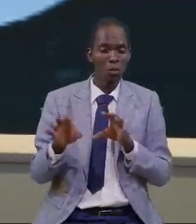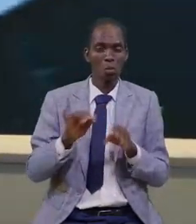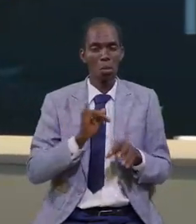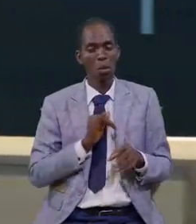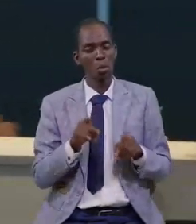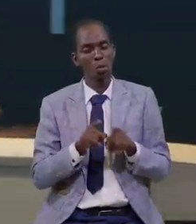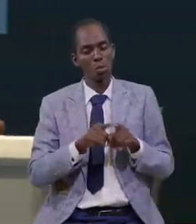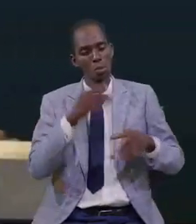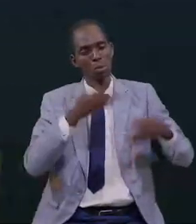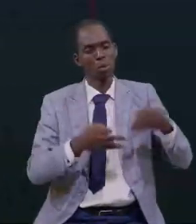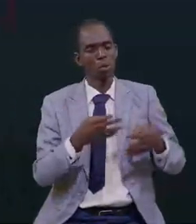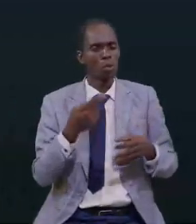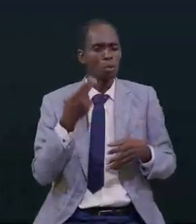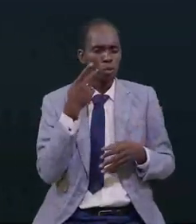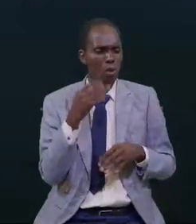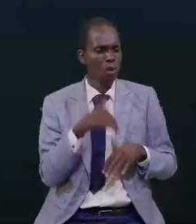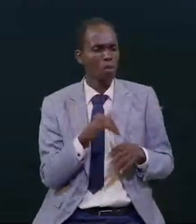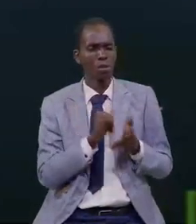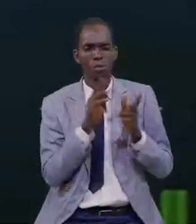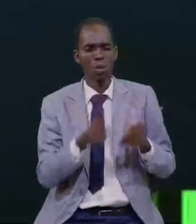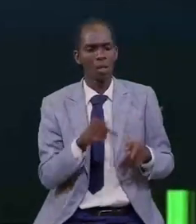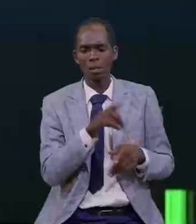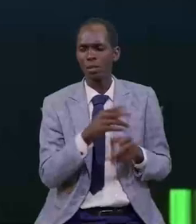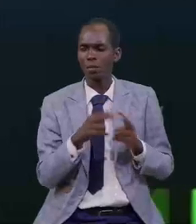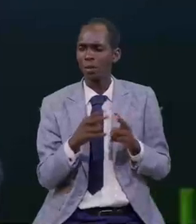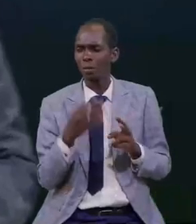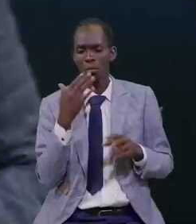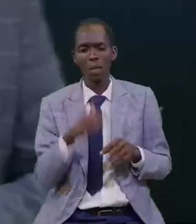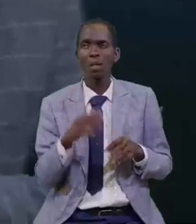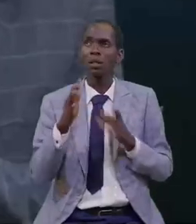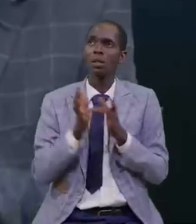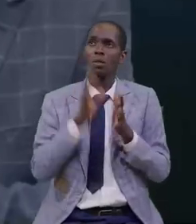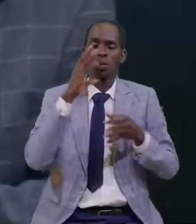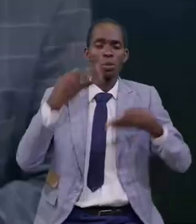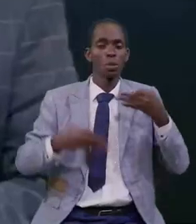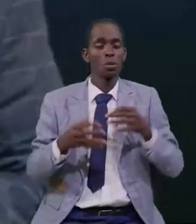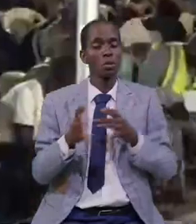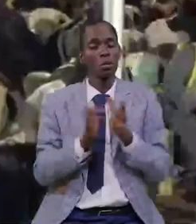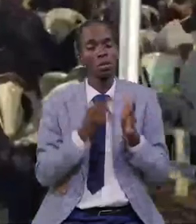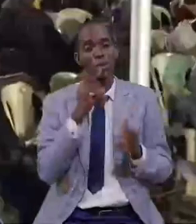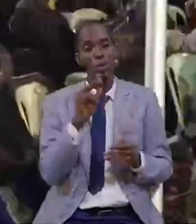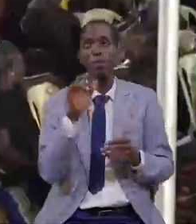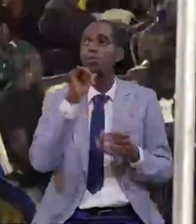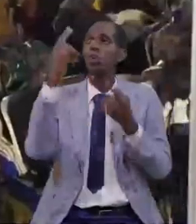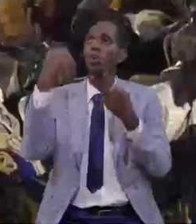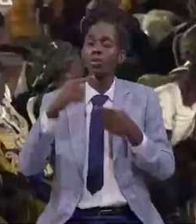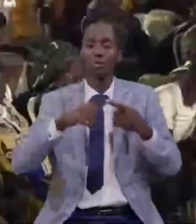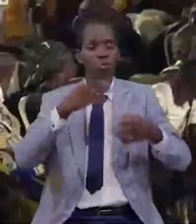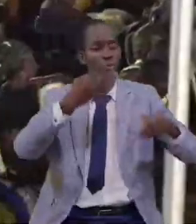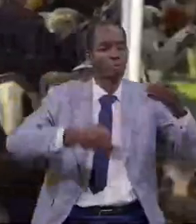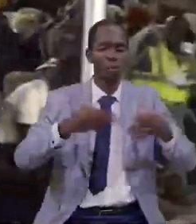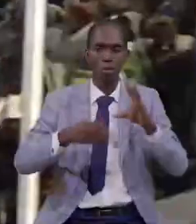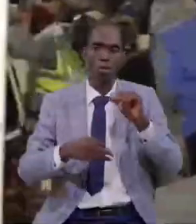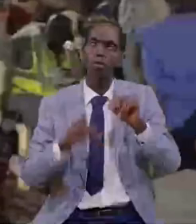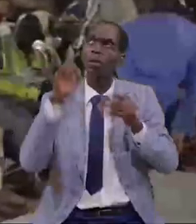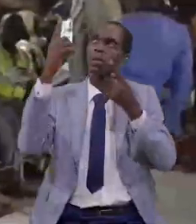suis mauvais je dois être condamné non Christ dit je suis pas venu condamné je suis venu sauveré il est venu pardonner il